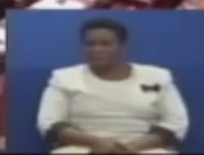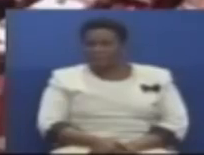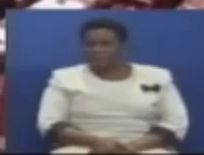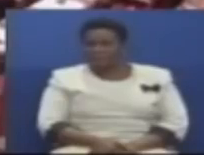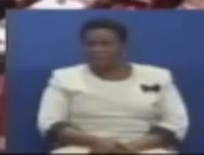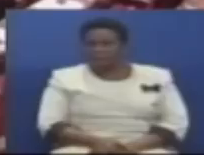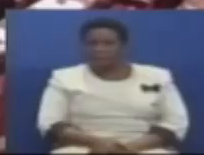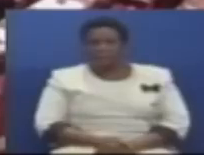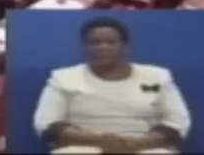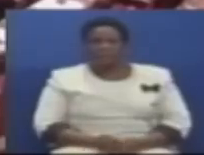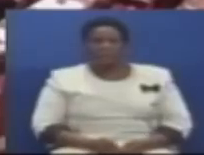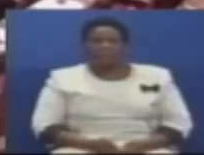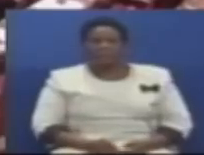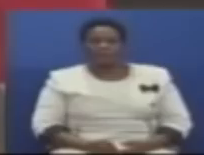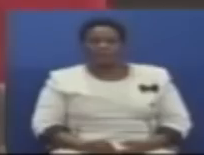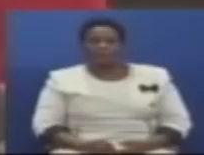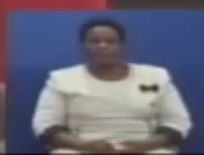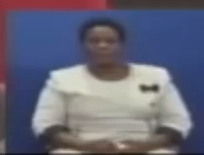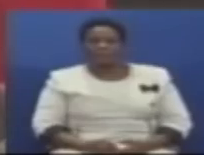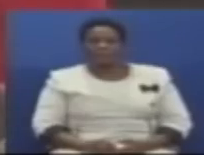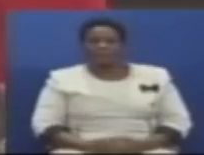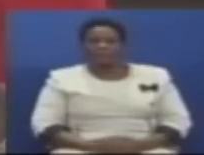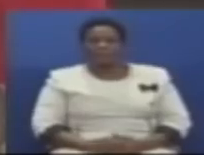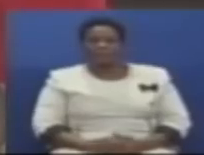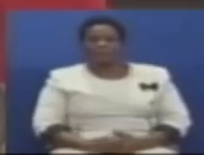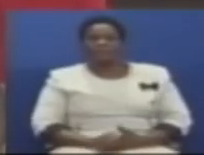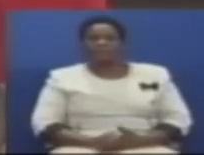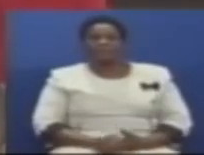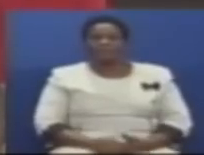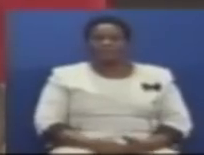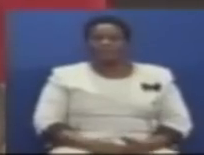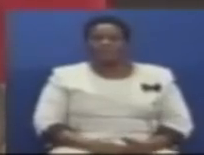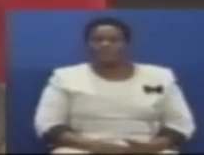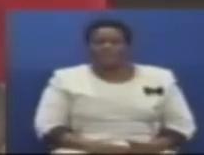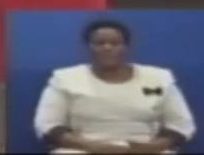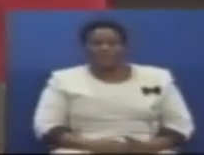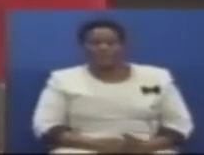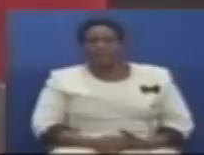Mheshimiwa mwenyekiti, mimi nimesema hela zimetumika katika uchaguzi.